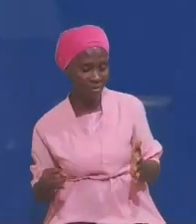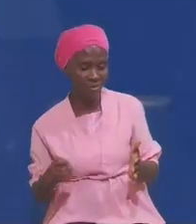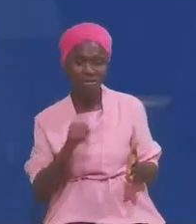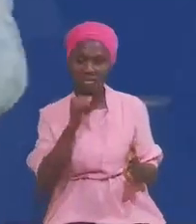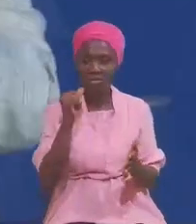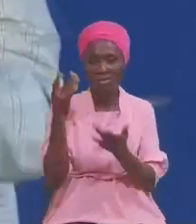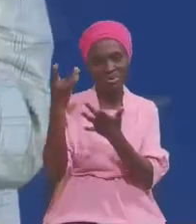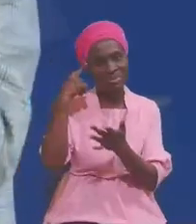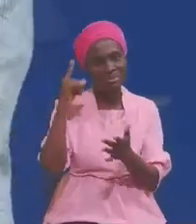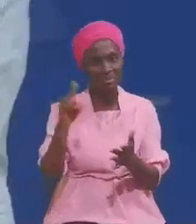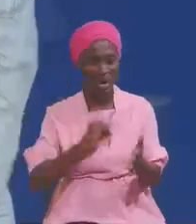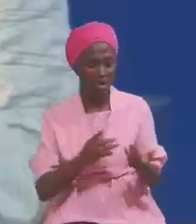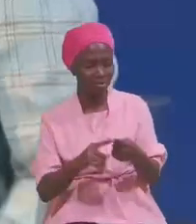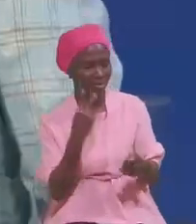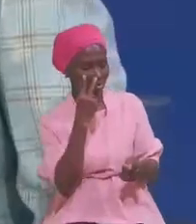vois un signe.